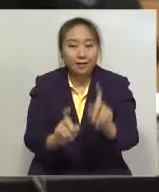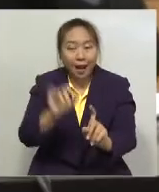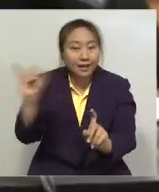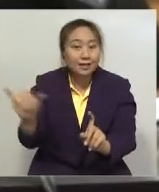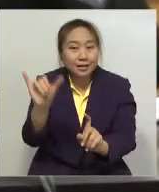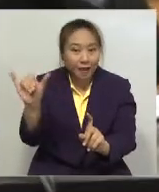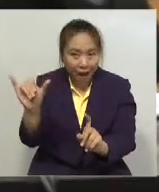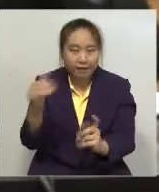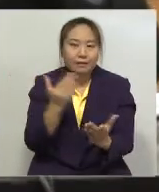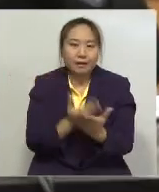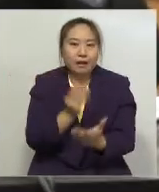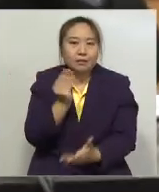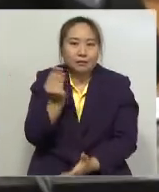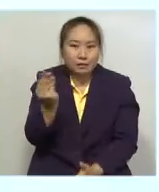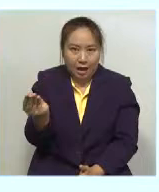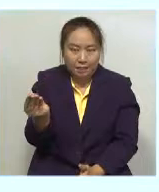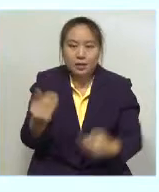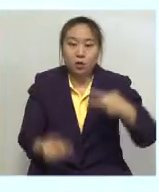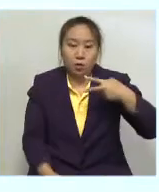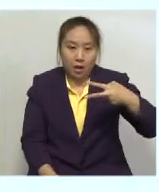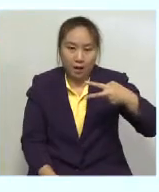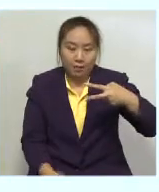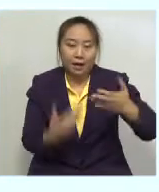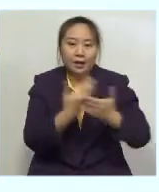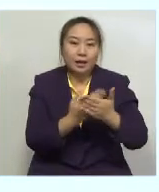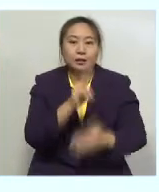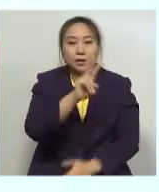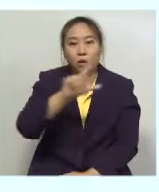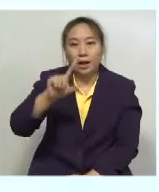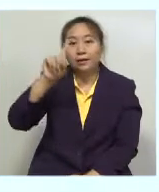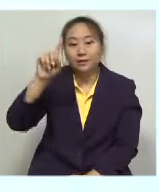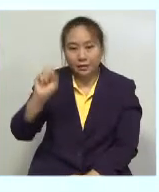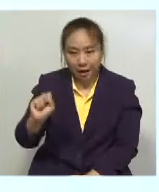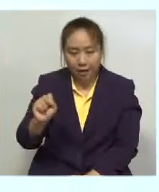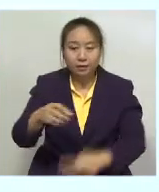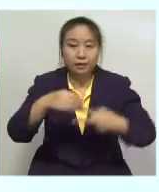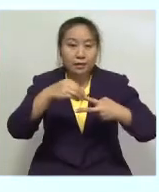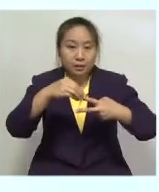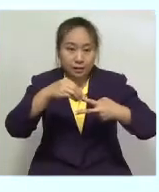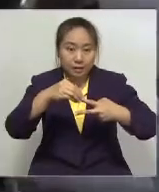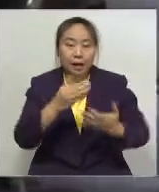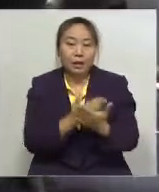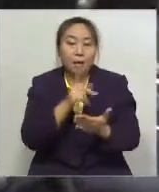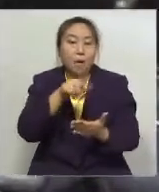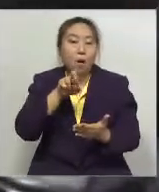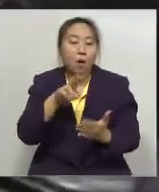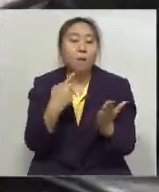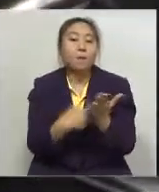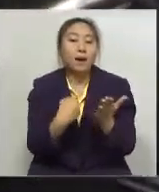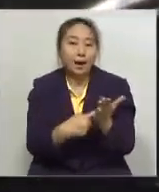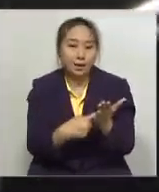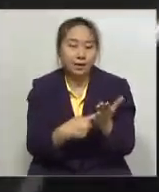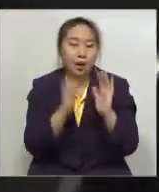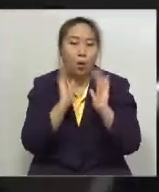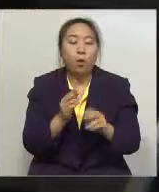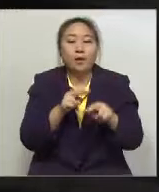เรือล่มจะรับเงินเยียวยาจาก2ส่วนในวงเงิน2ล้าน1แสนบาทดังนี้ครับ1คือค่าชดเชยจากพรบประกันอุบัติเหตุผู้โดย